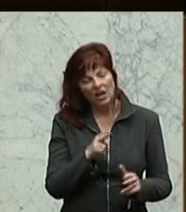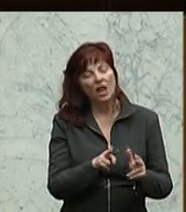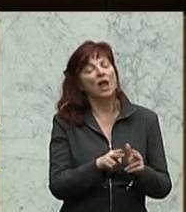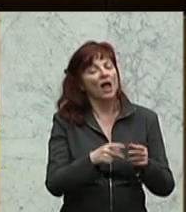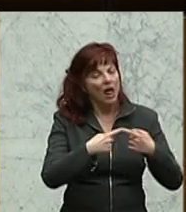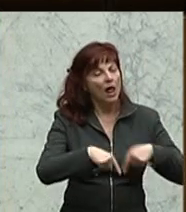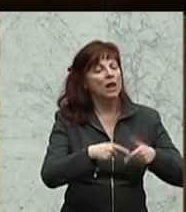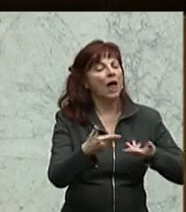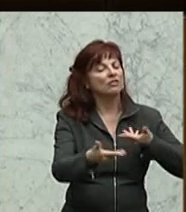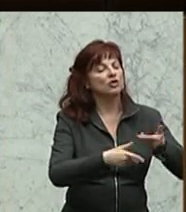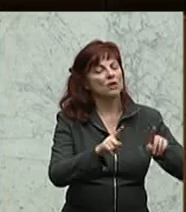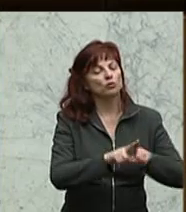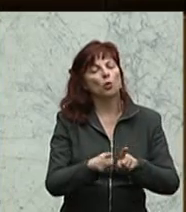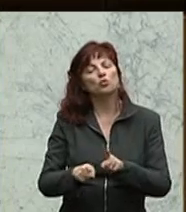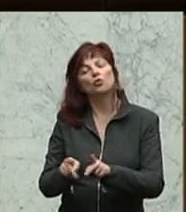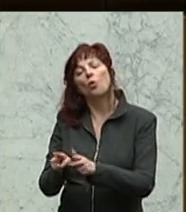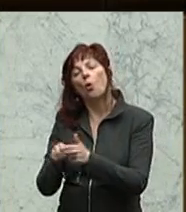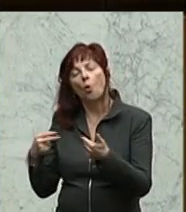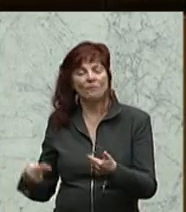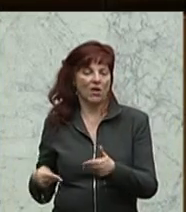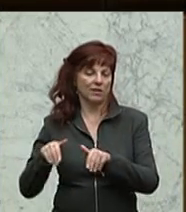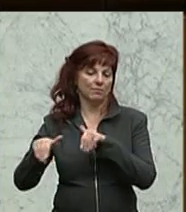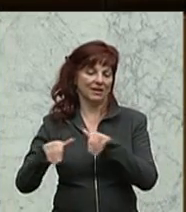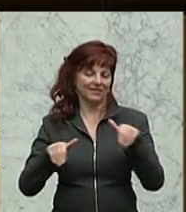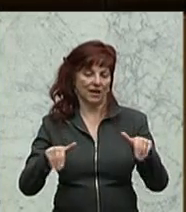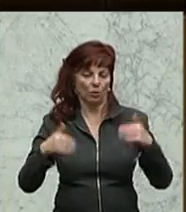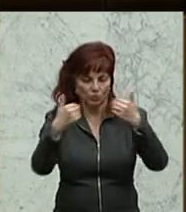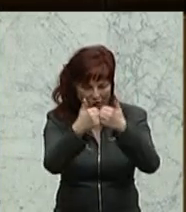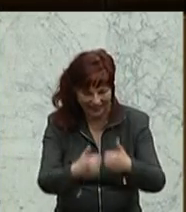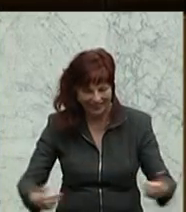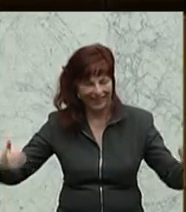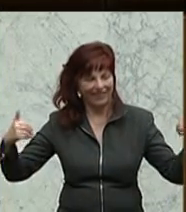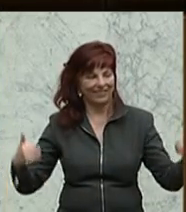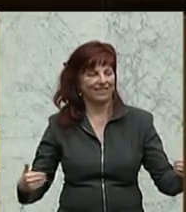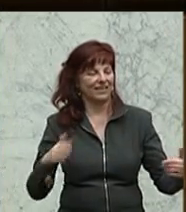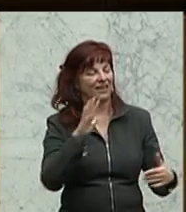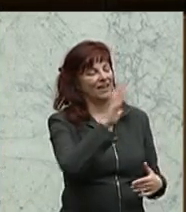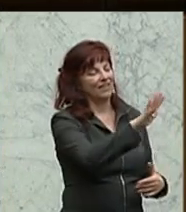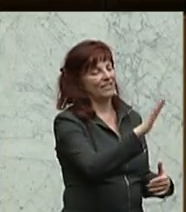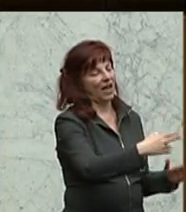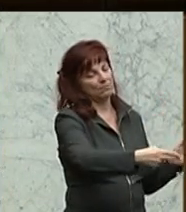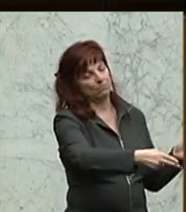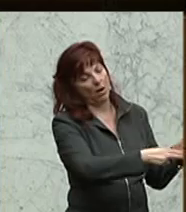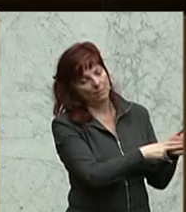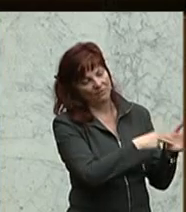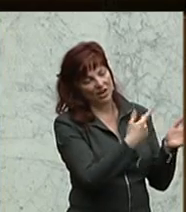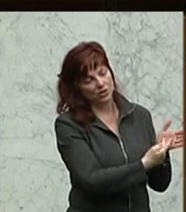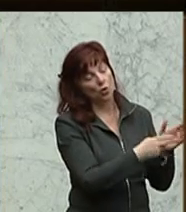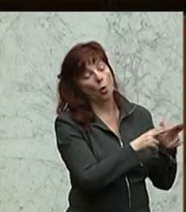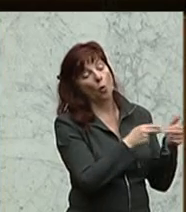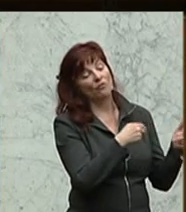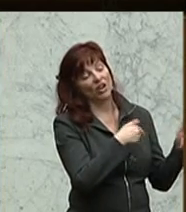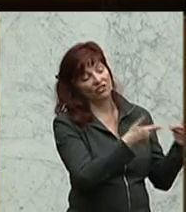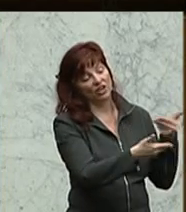Herr Minister, bei uns steht auf der Hülle drauf Umweltministerium. Aber drinnen ist in Wahrheit sind die Lobbyisten und Freunde der Agrar-